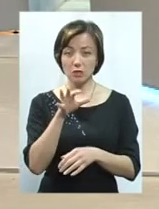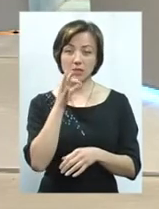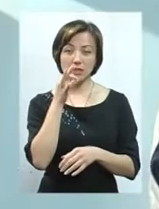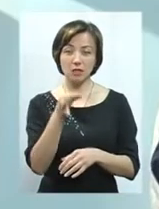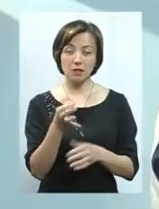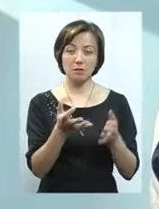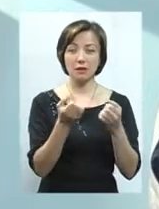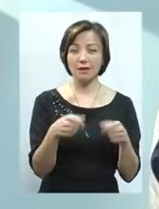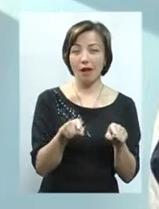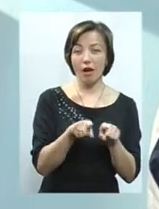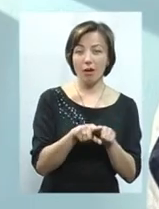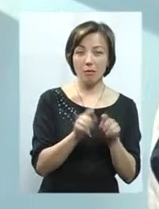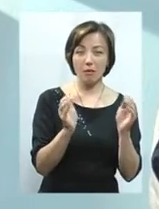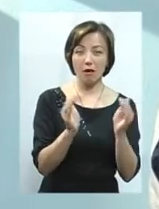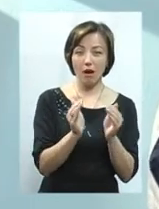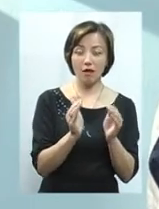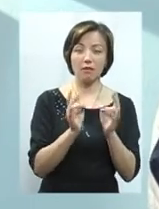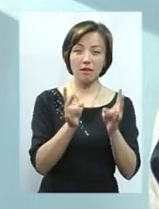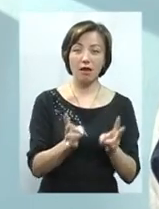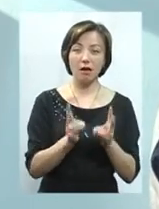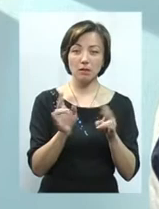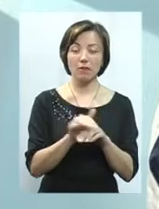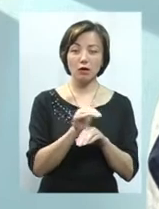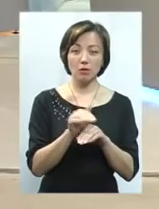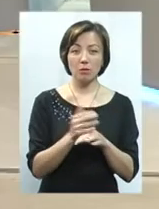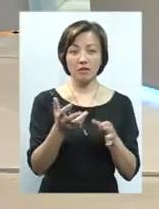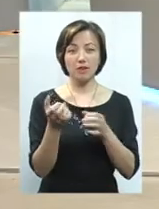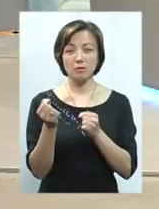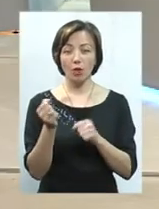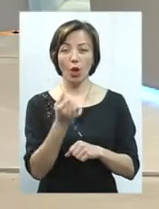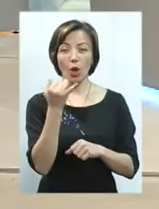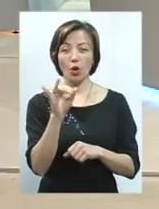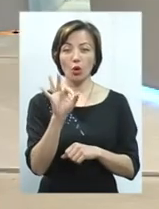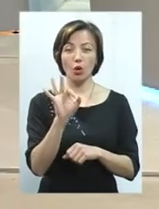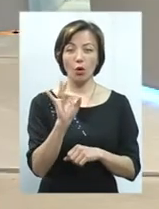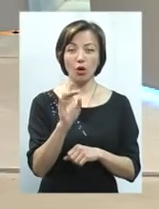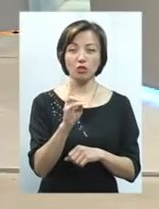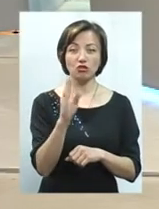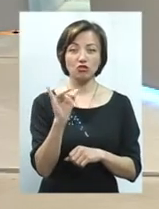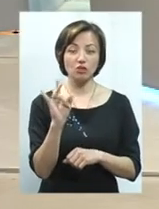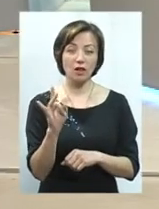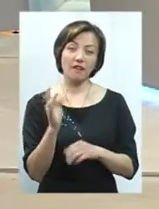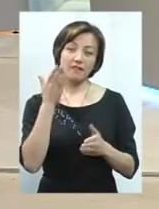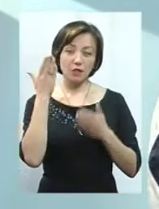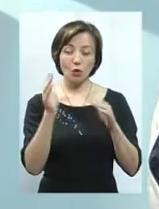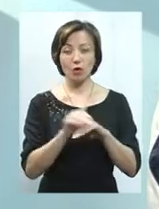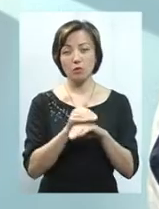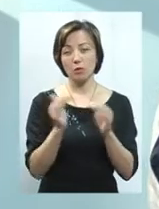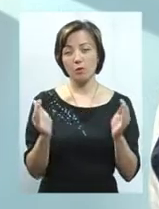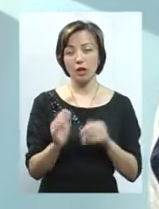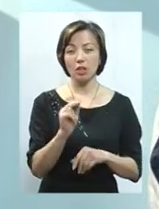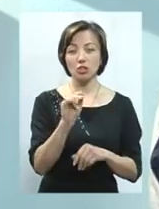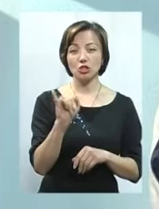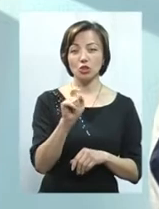вот мальтийскую собачку, маленькая, ласковая, добрая. Угу. Возьмите йоркшира, тоже веселый, добрый, маленький. Чихуа